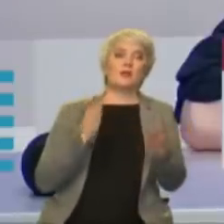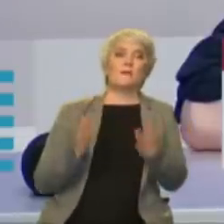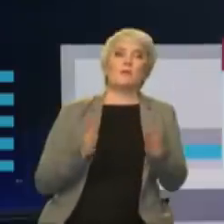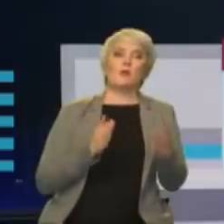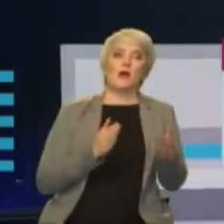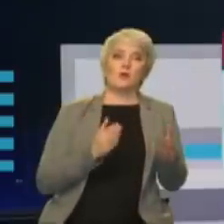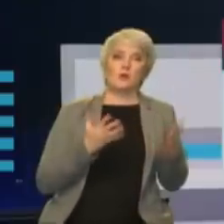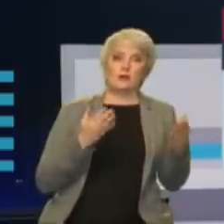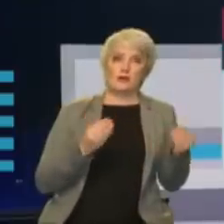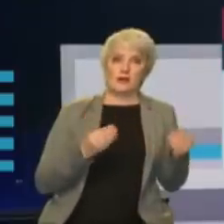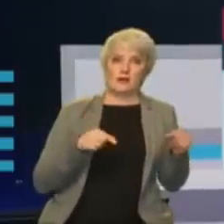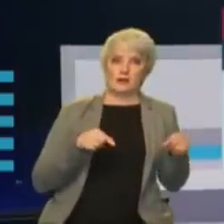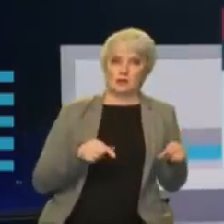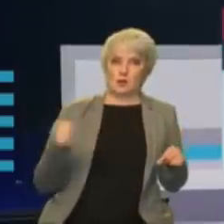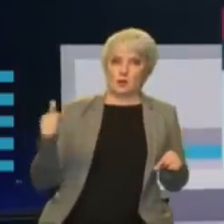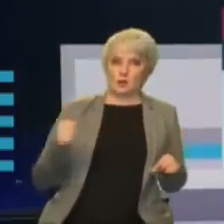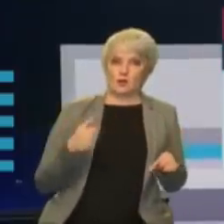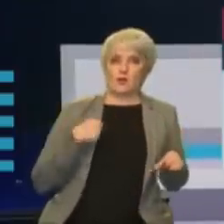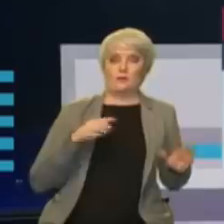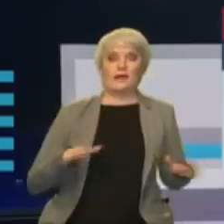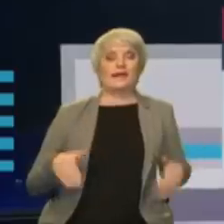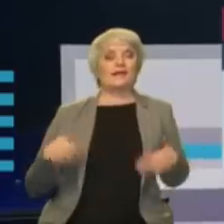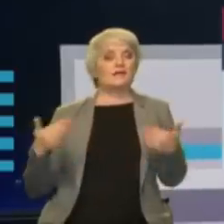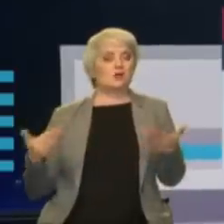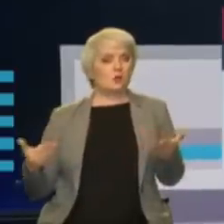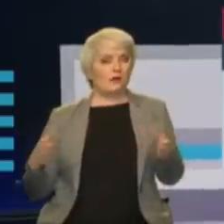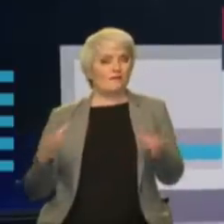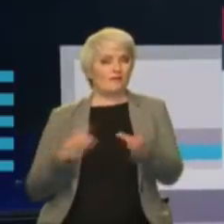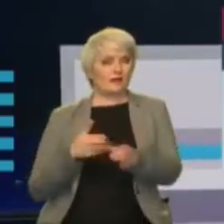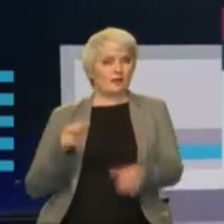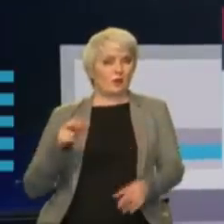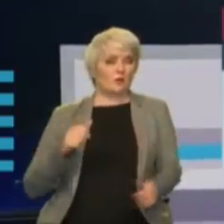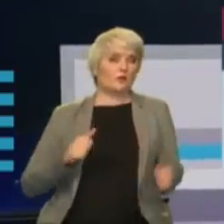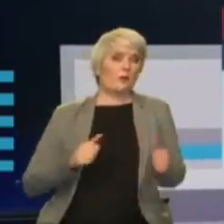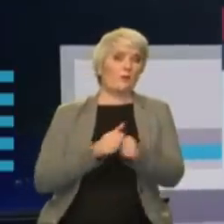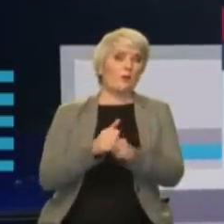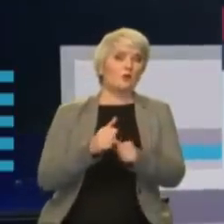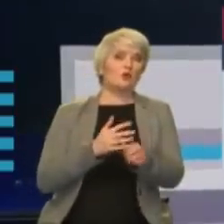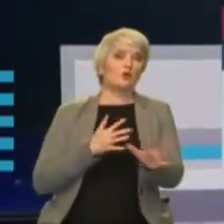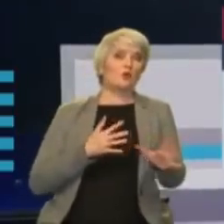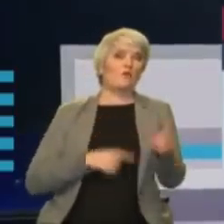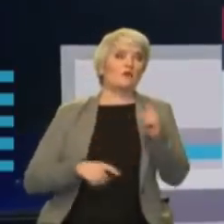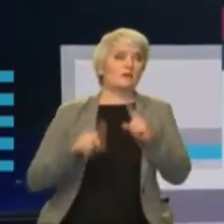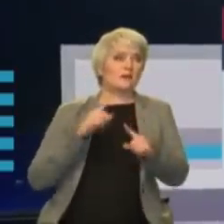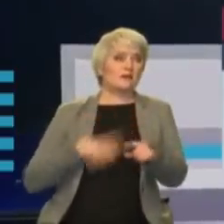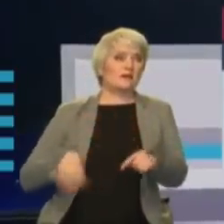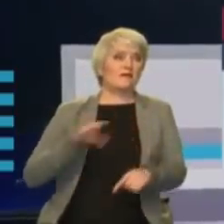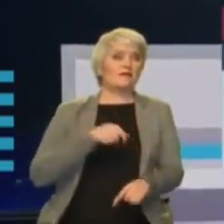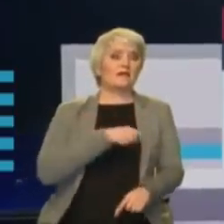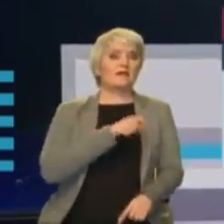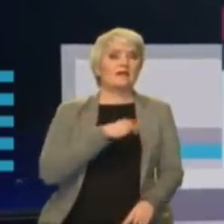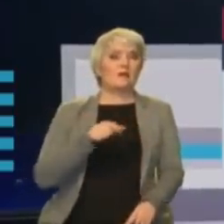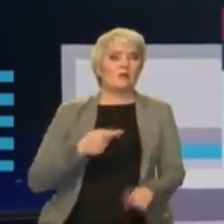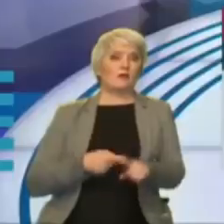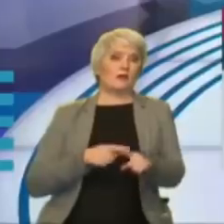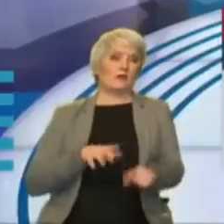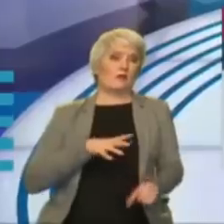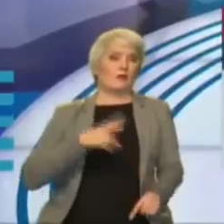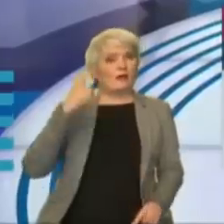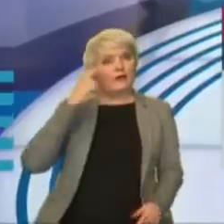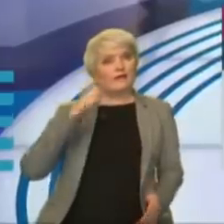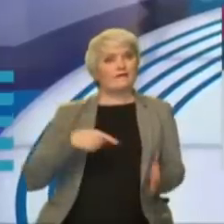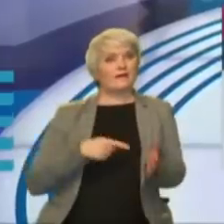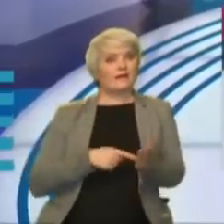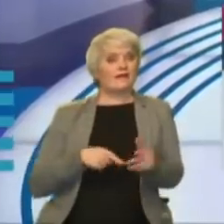пленарного тижня, ми ініціюємо, як вже було правильно сказано, з фракції «Голос» позачергову сесію. Усі народні депутати, які перебували в Києві впродовж